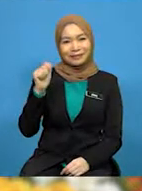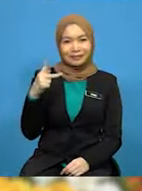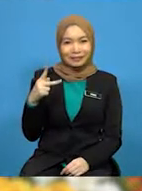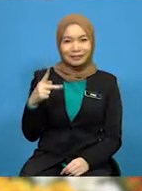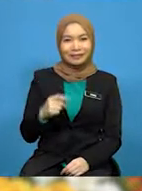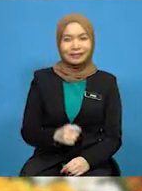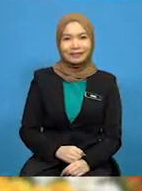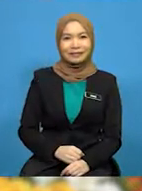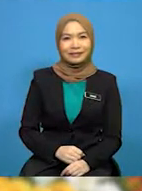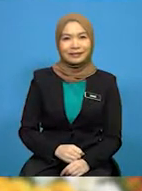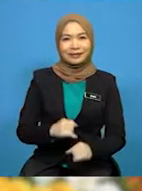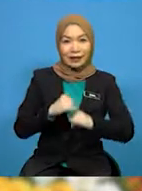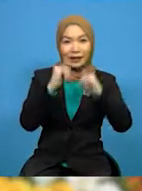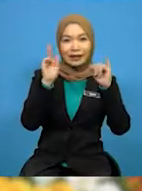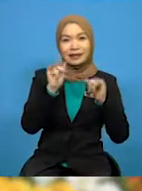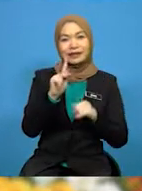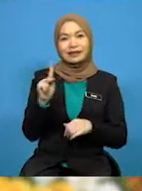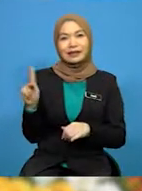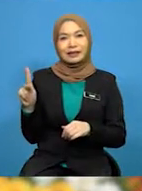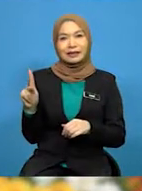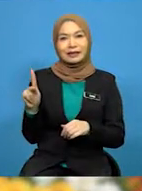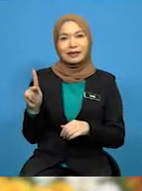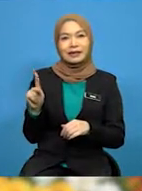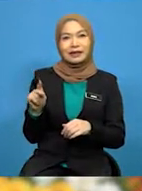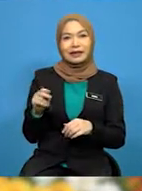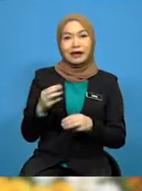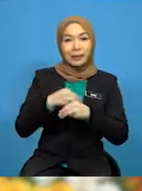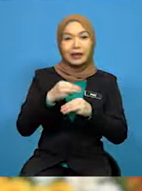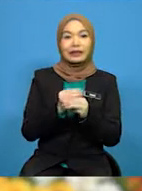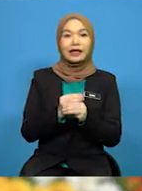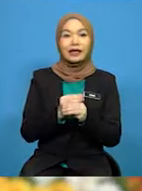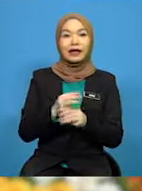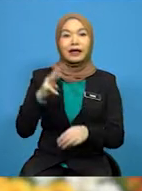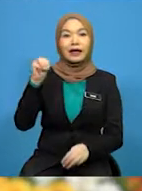pelajar apakah dia isu makroekonomi? Terima kasih Cikgu Azhar.